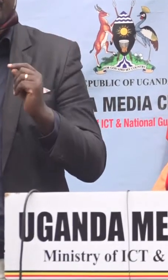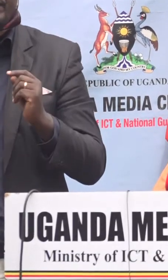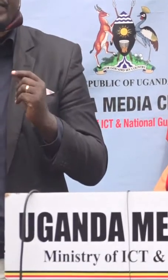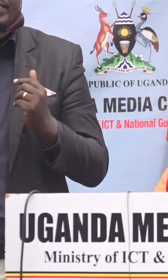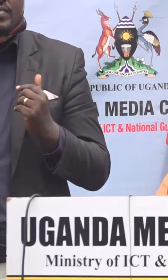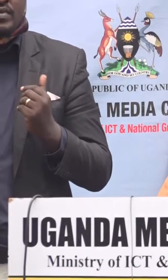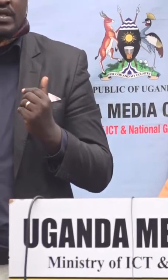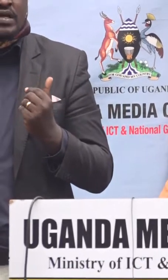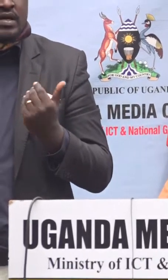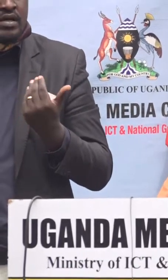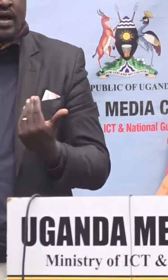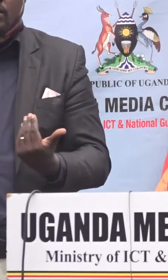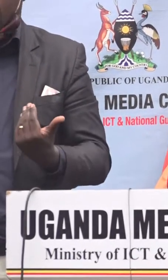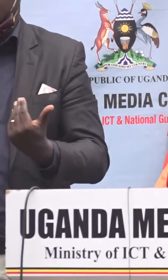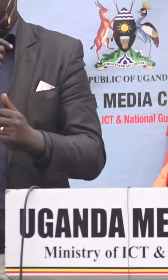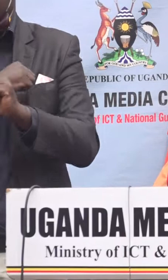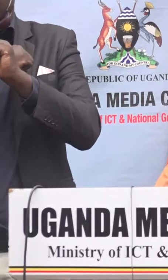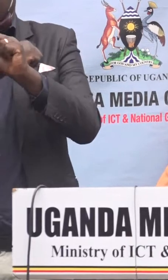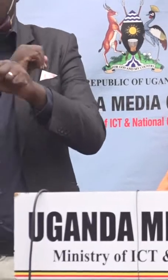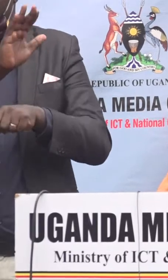Olw'okwagala okutaasa